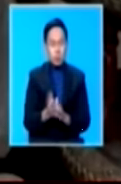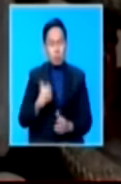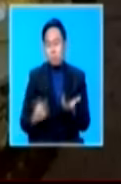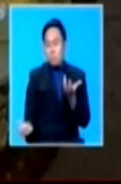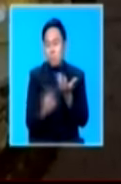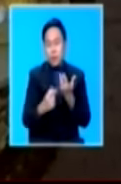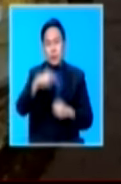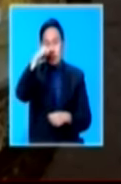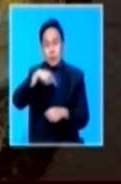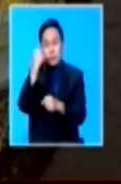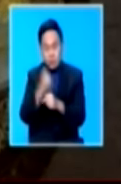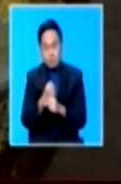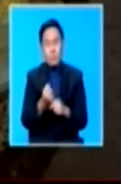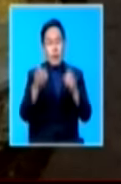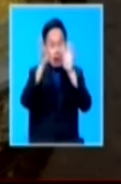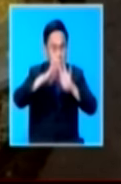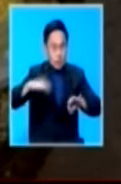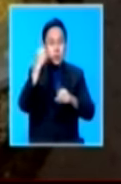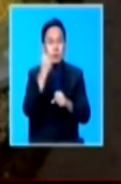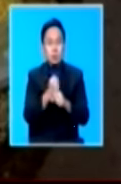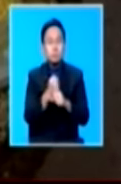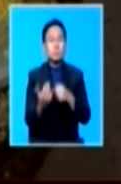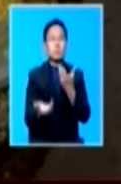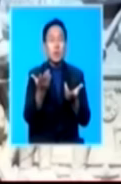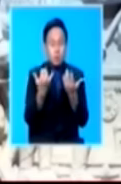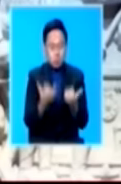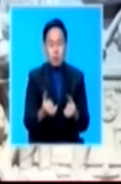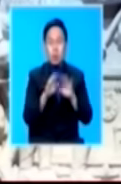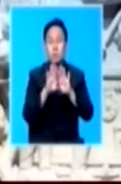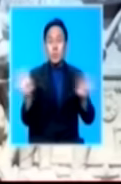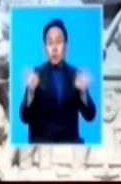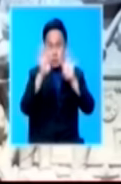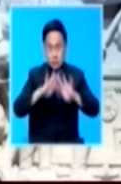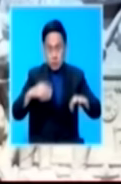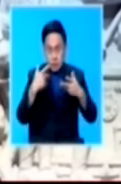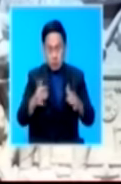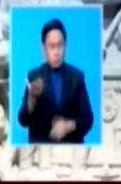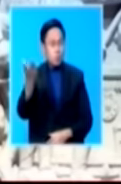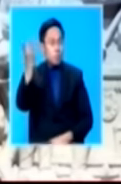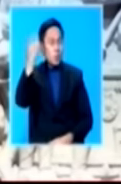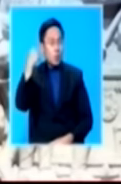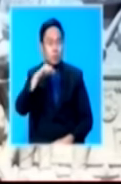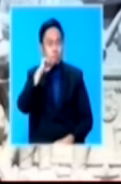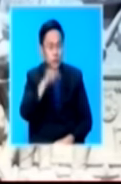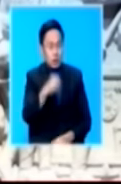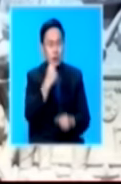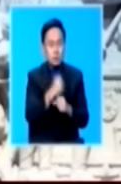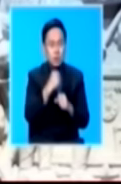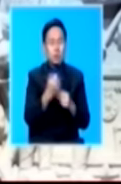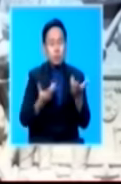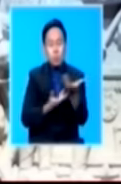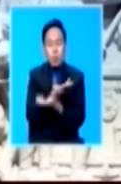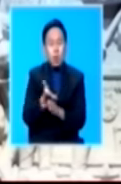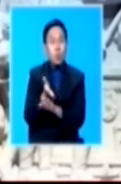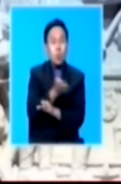ปก็มี Made in ASEAN ด้วยนะครับเพราะเราเปิดประชาคมอาเซียนแล้วนะเมื่อวานผมได้สั่งงานไปแล้วในวันก่อนที่มีการประชุม